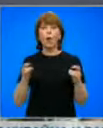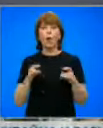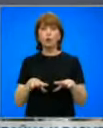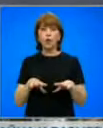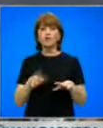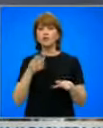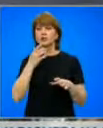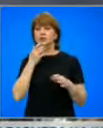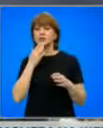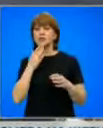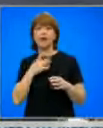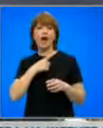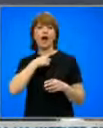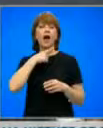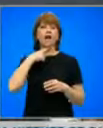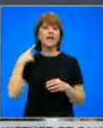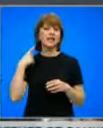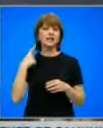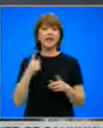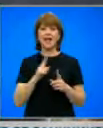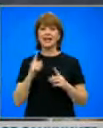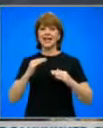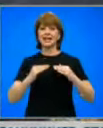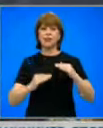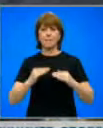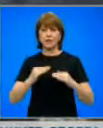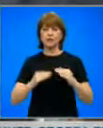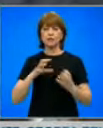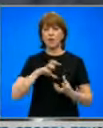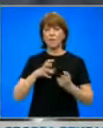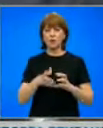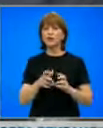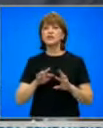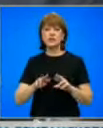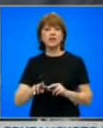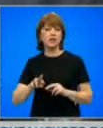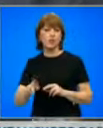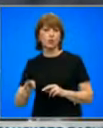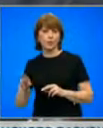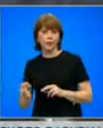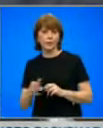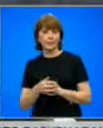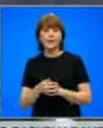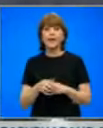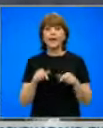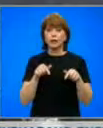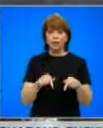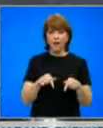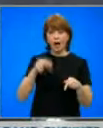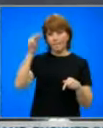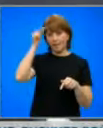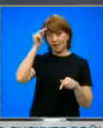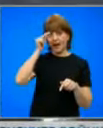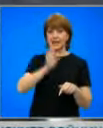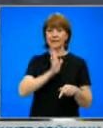с висока риск на нестабилност, политическа, всякаква. Така че това България,